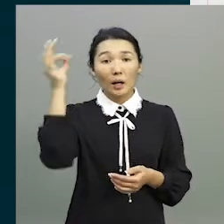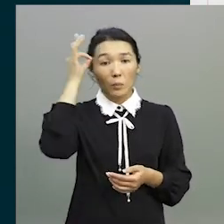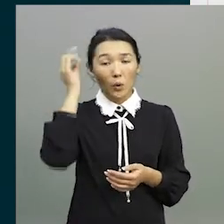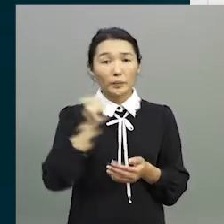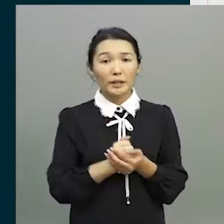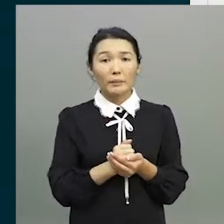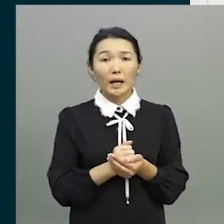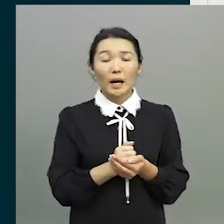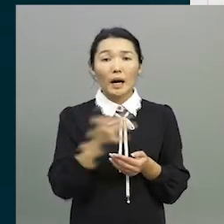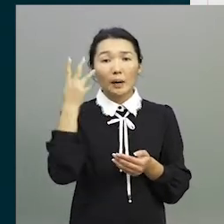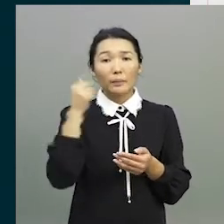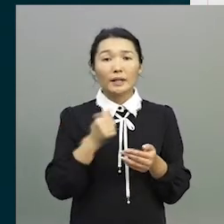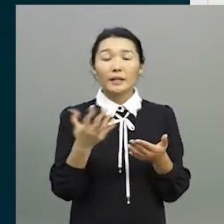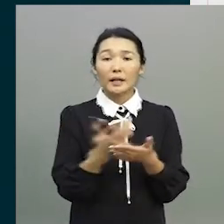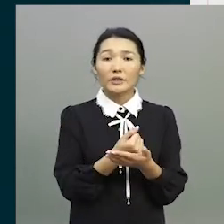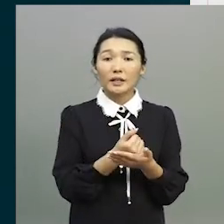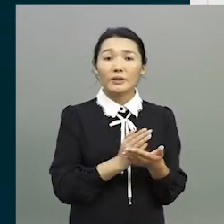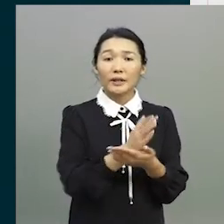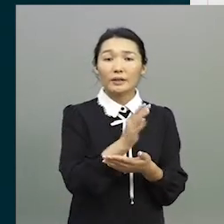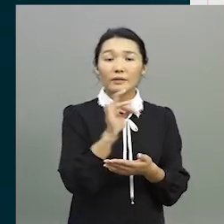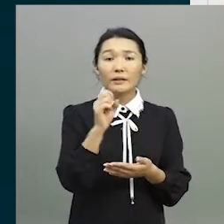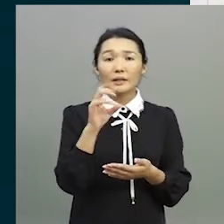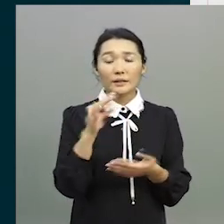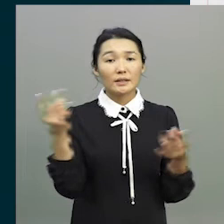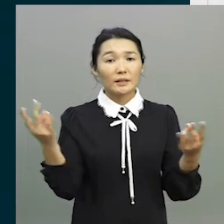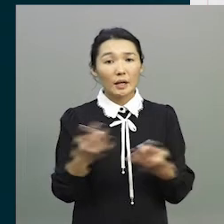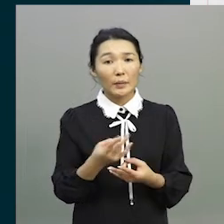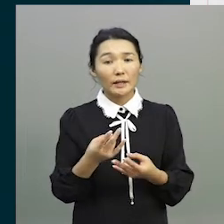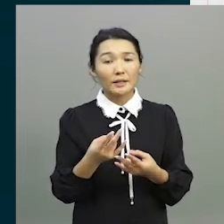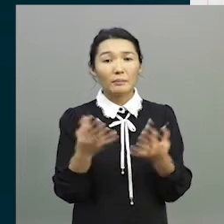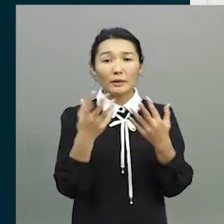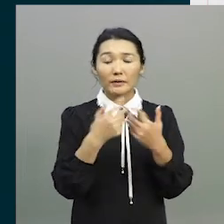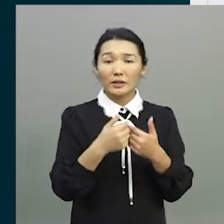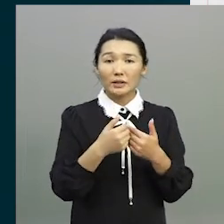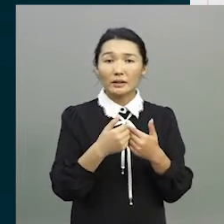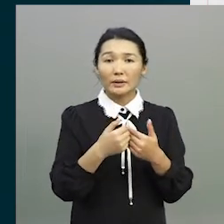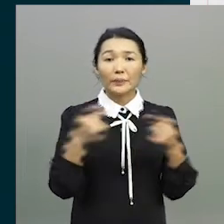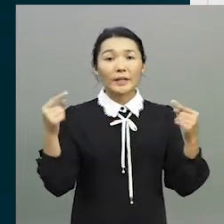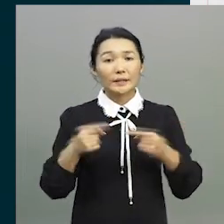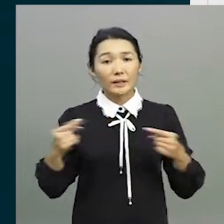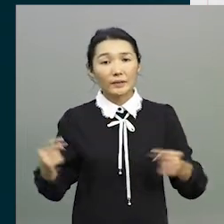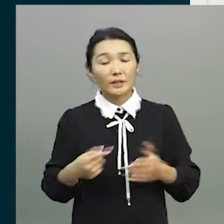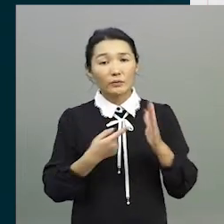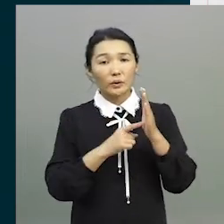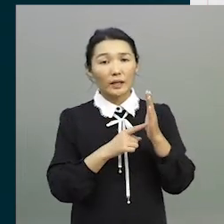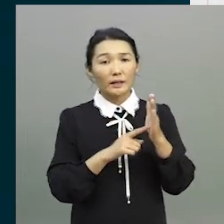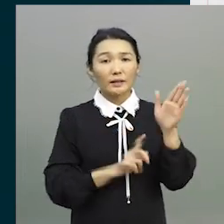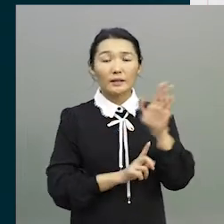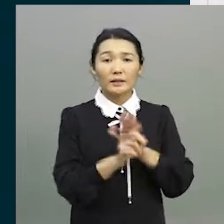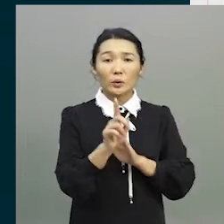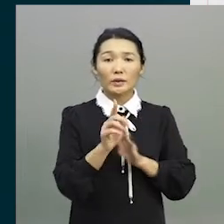нахождении координат вектора разности необходимо вычесть соответствующие координаты исходных